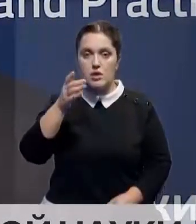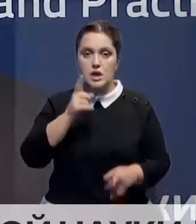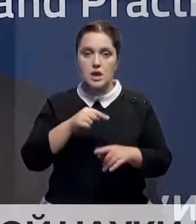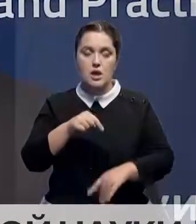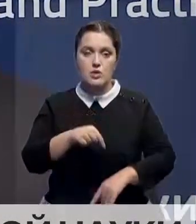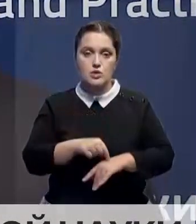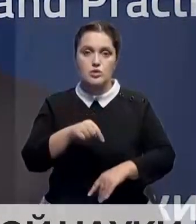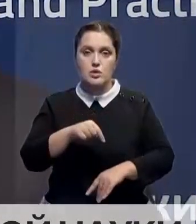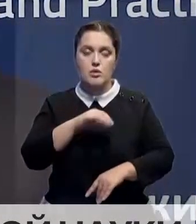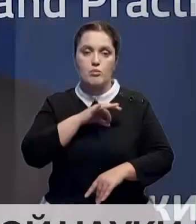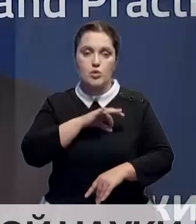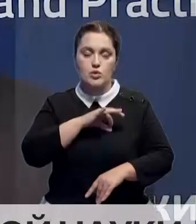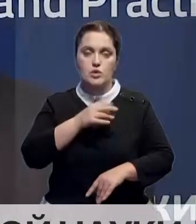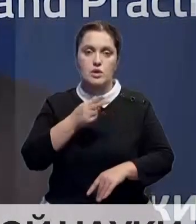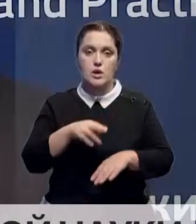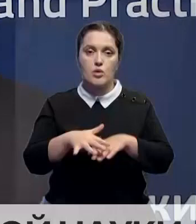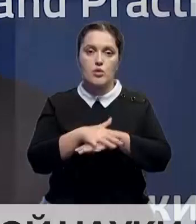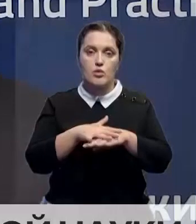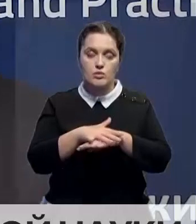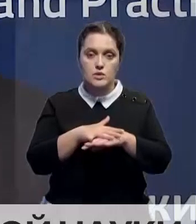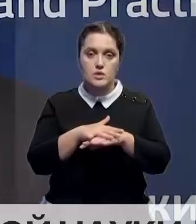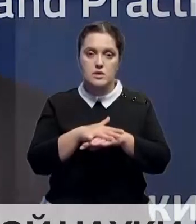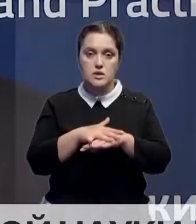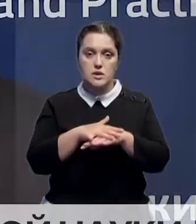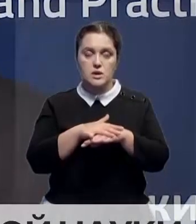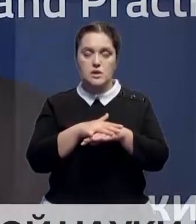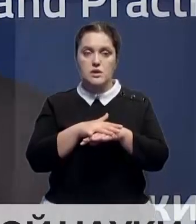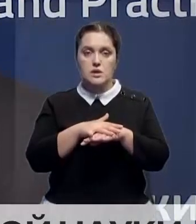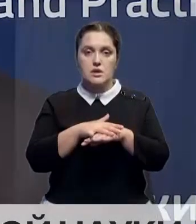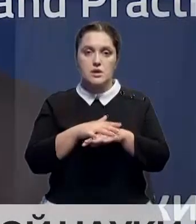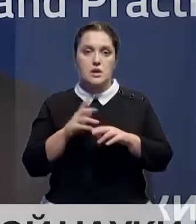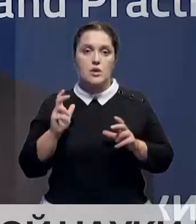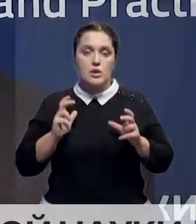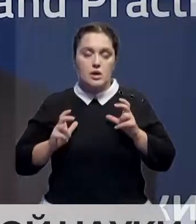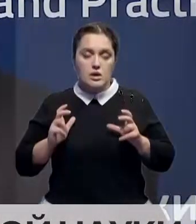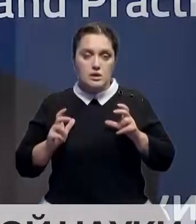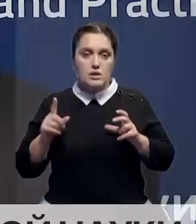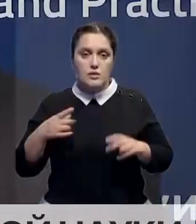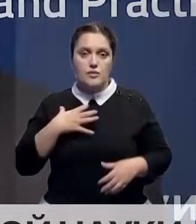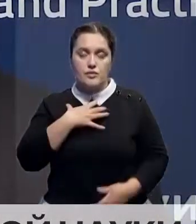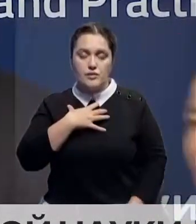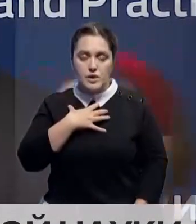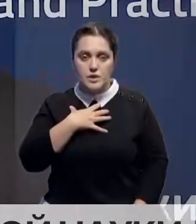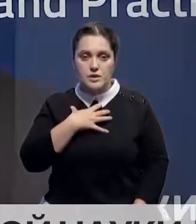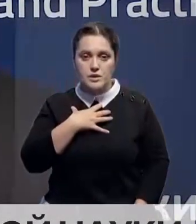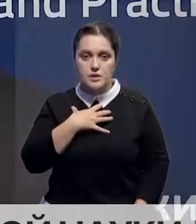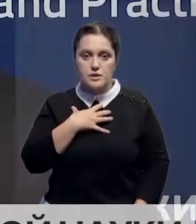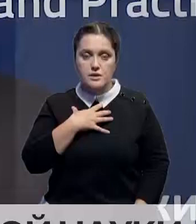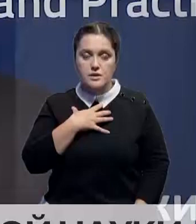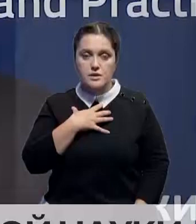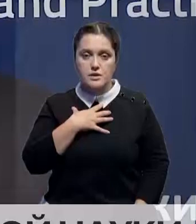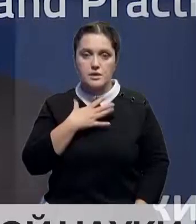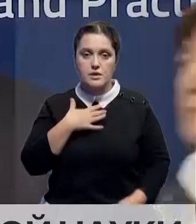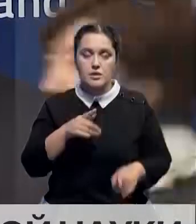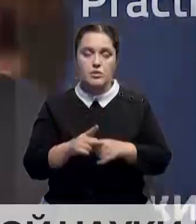ощутимые пользу для общества. В этом ключе, конечно, университеты играют ключевую роль. И нас в этом